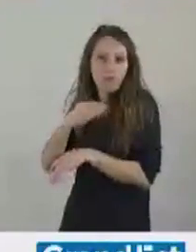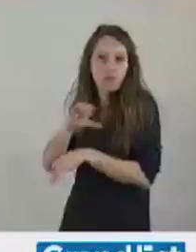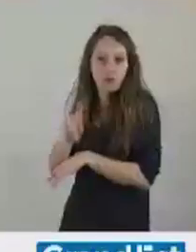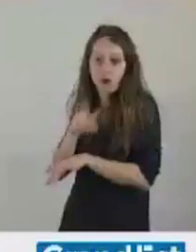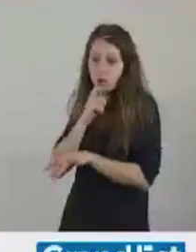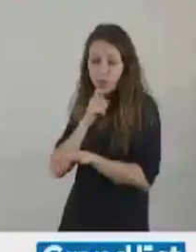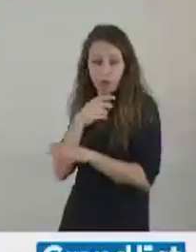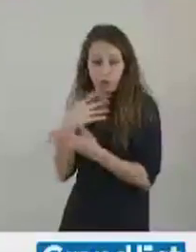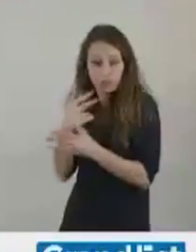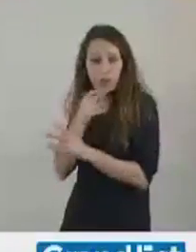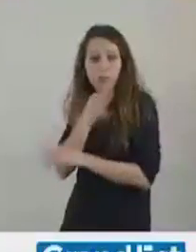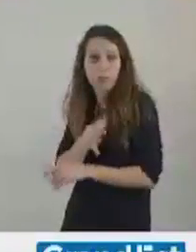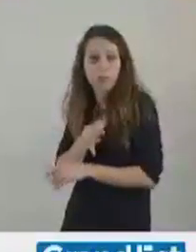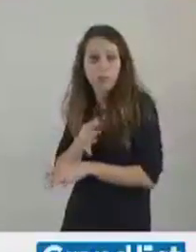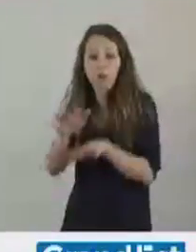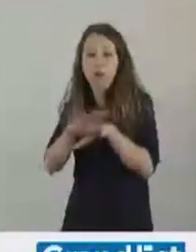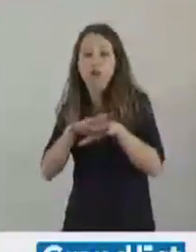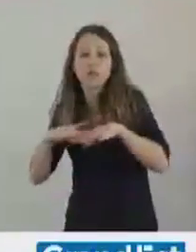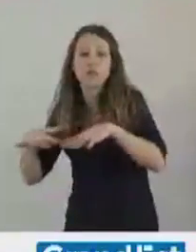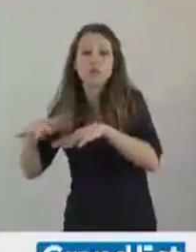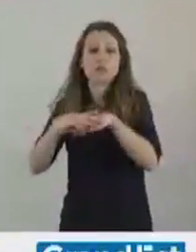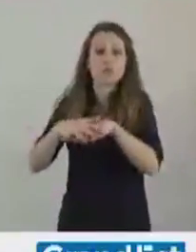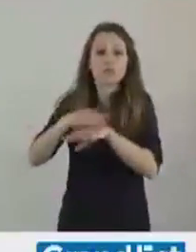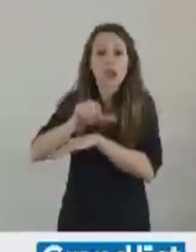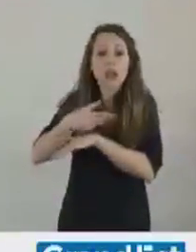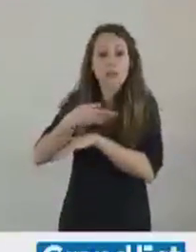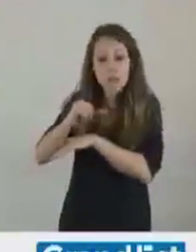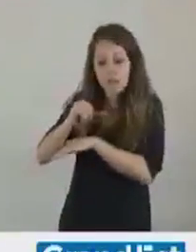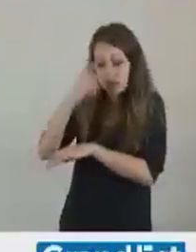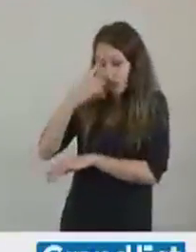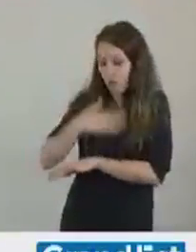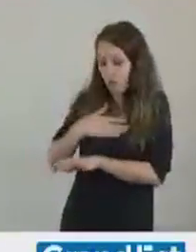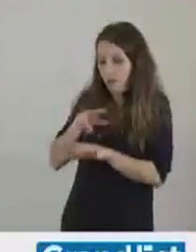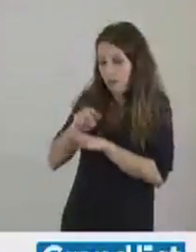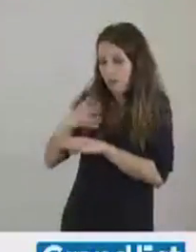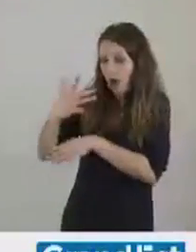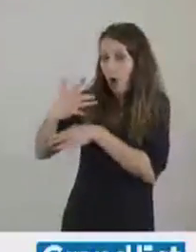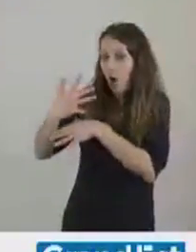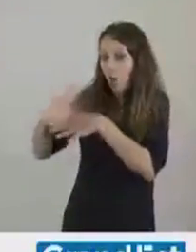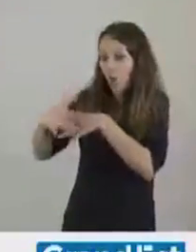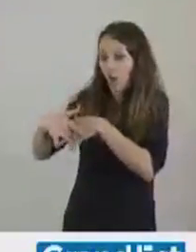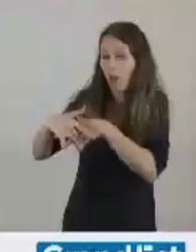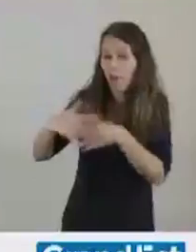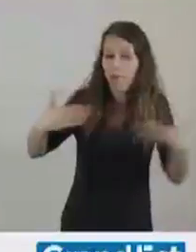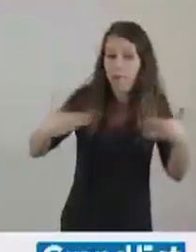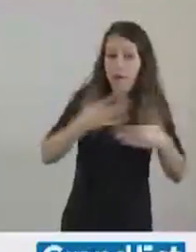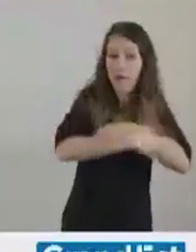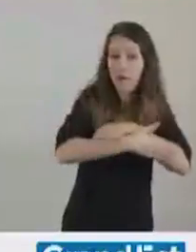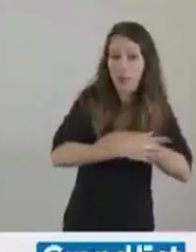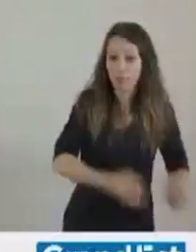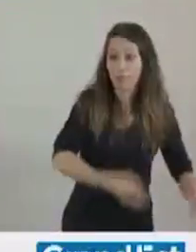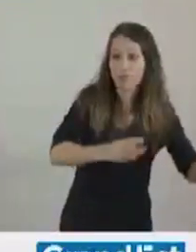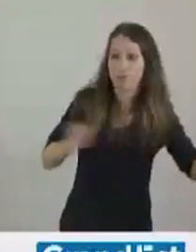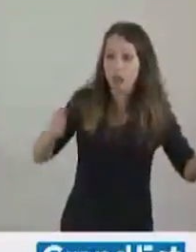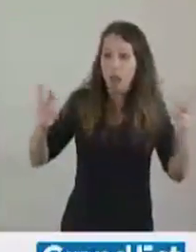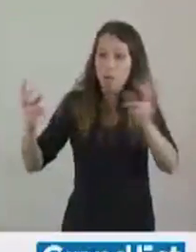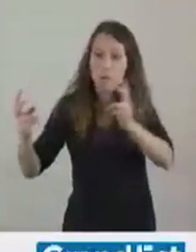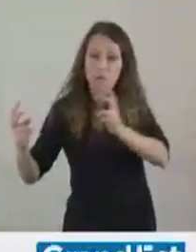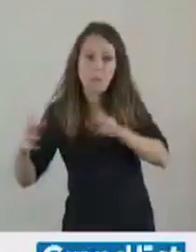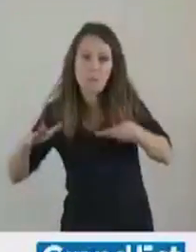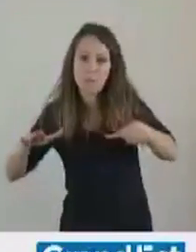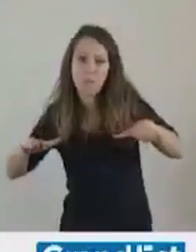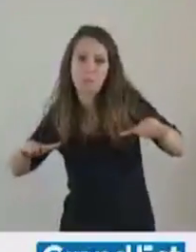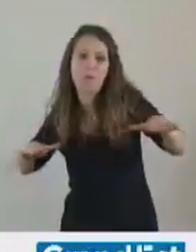Certaines zones AMI seront, nous le pensons, en retard par rapport à notre déploiement. C'est